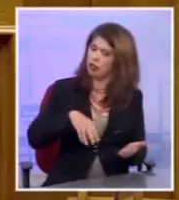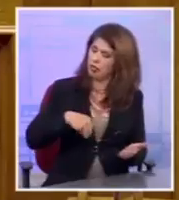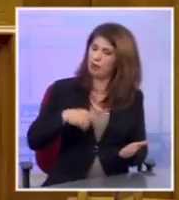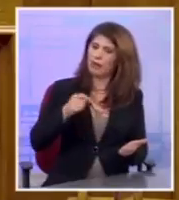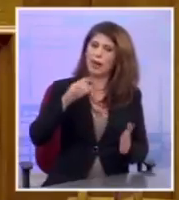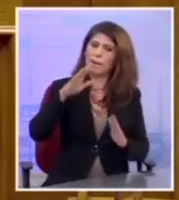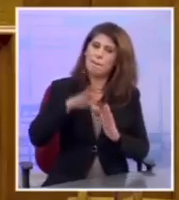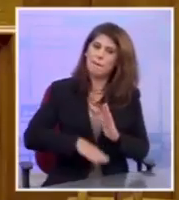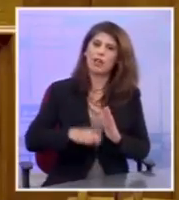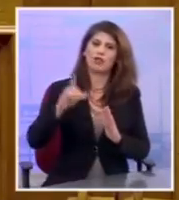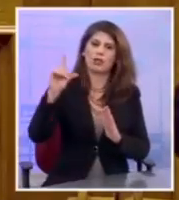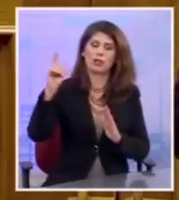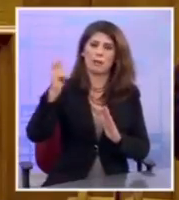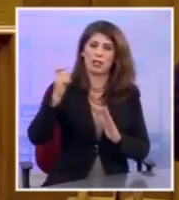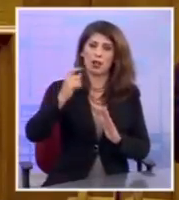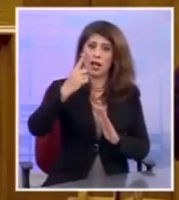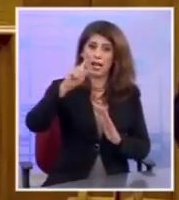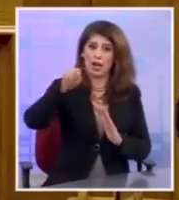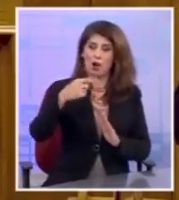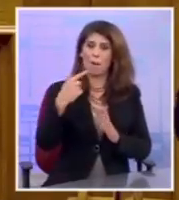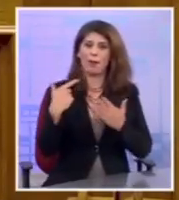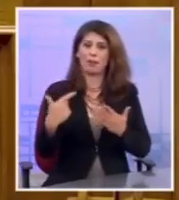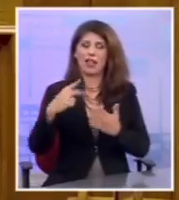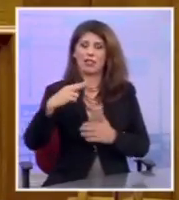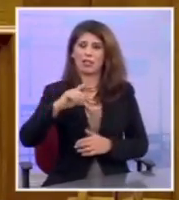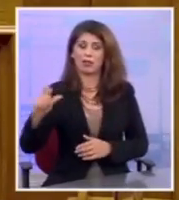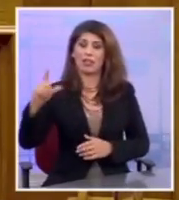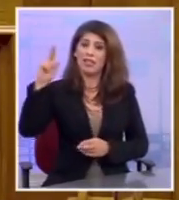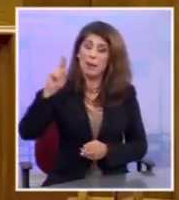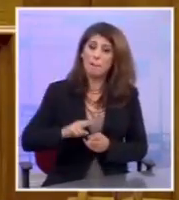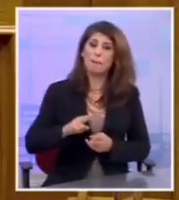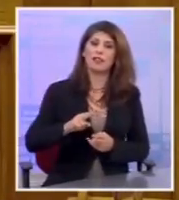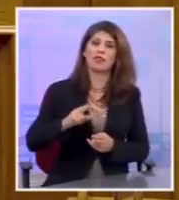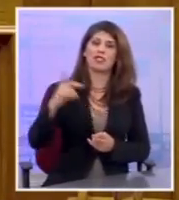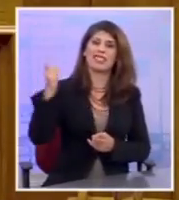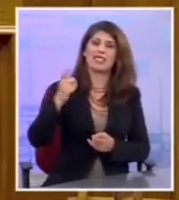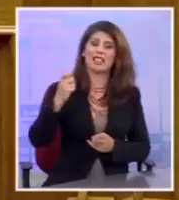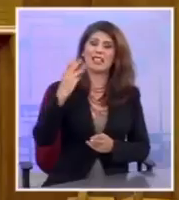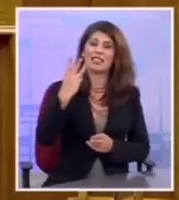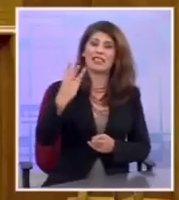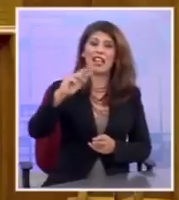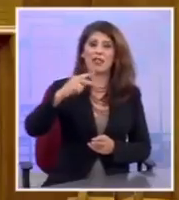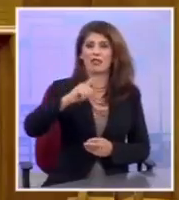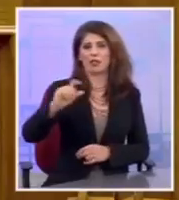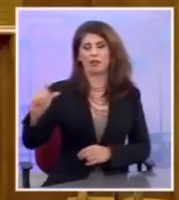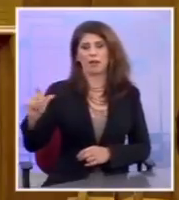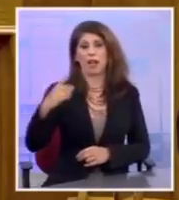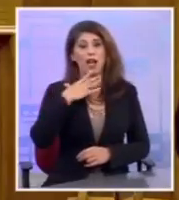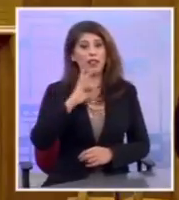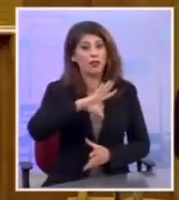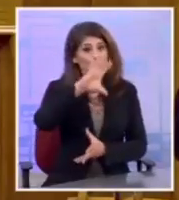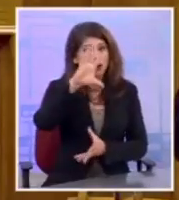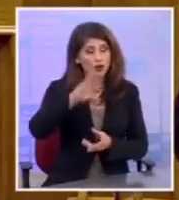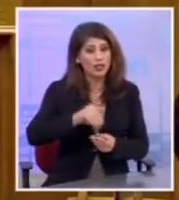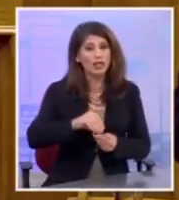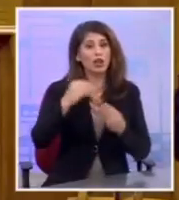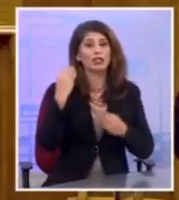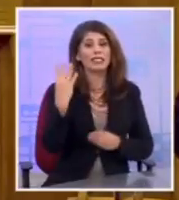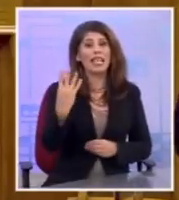μείωση μισθών 1,7 δις και μείωση συντάξεων 3 δις. Δηλαδή στο σύνολο